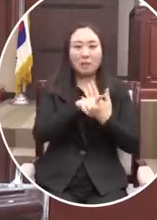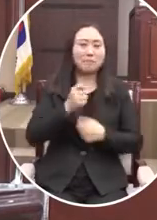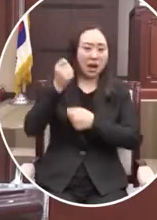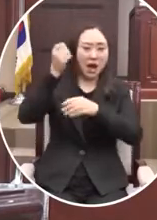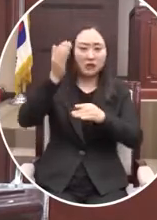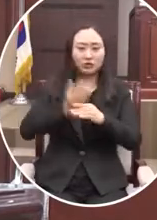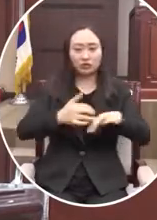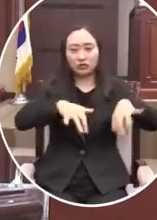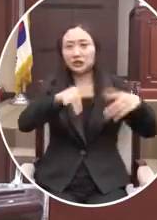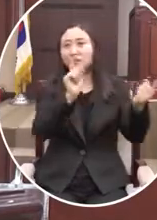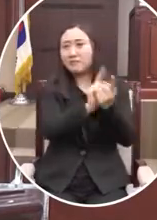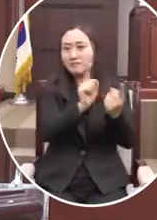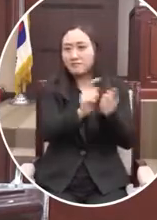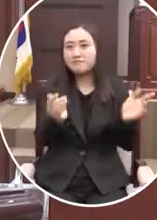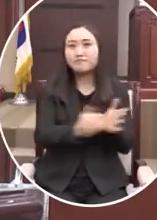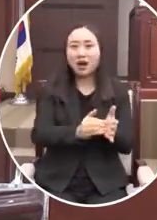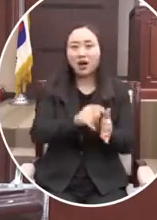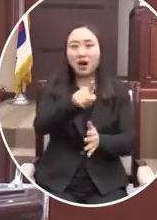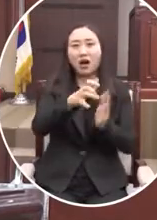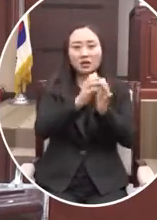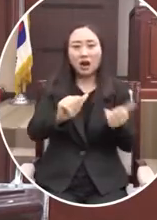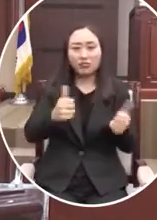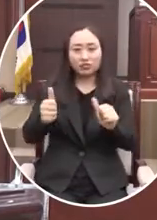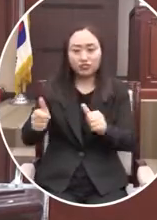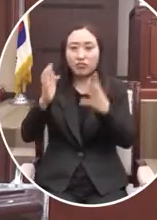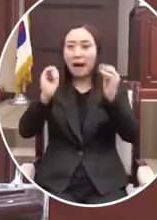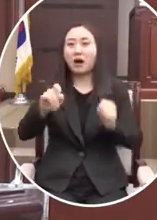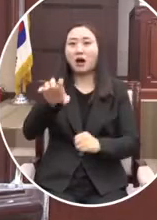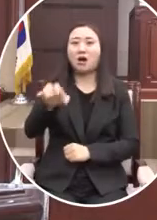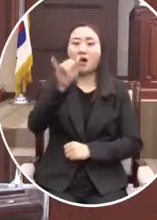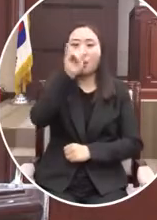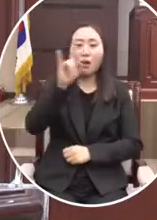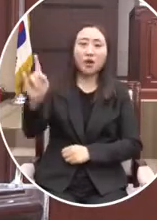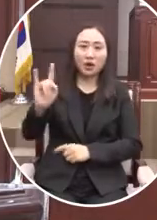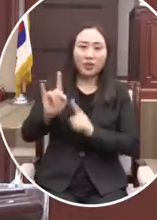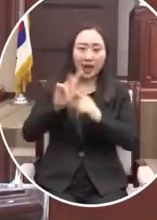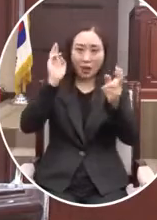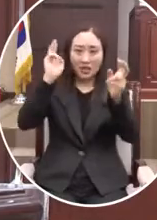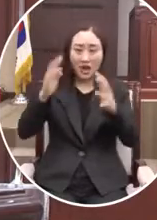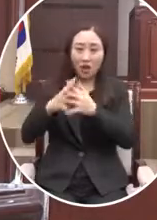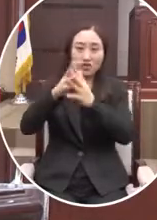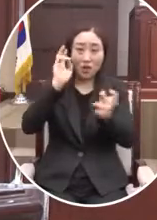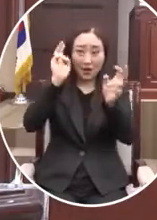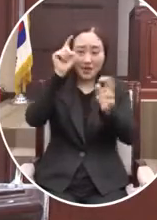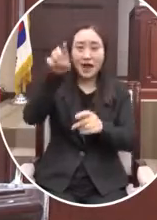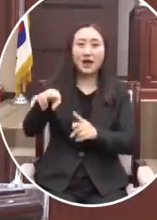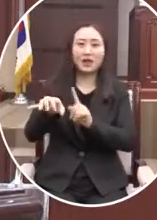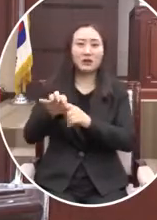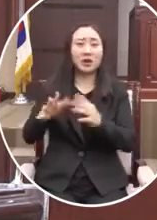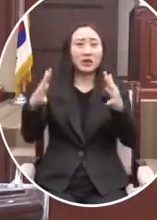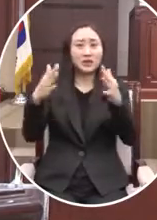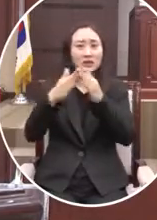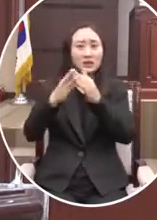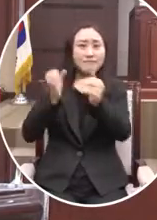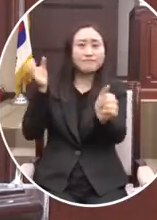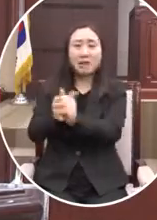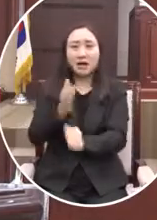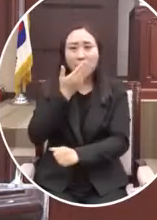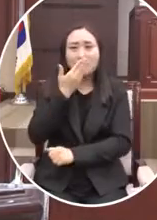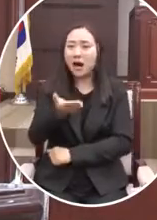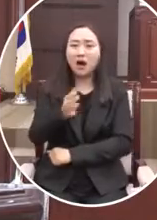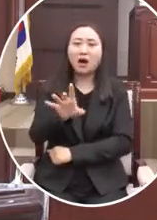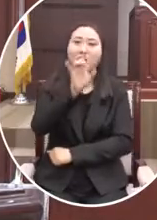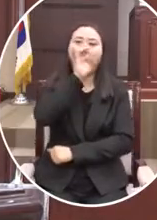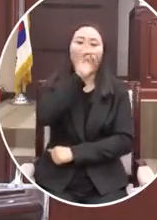거리에서 만났습니다. 인명사고를 연달아 일으키고 있는 현대산업개발에 집 짓는 것을 맡길